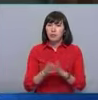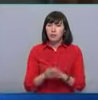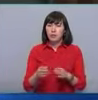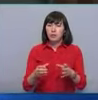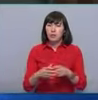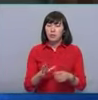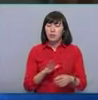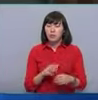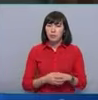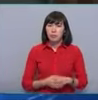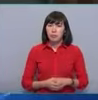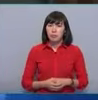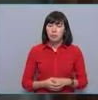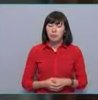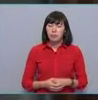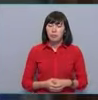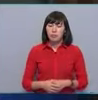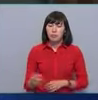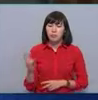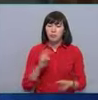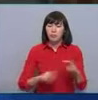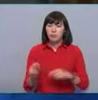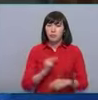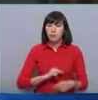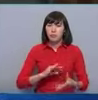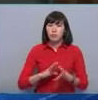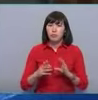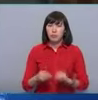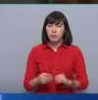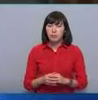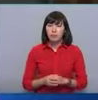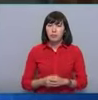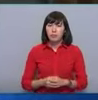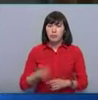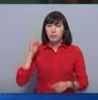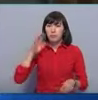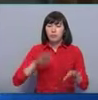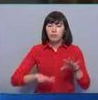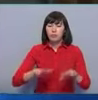құрылған болатын. Шұғыл іздестіру жұмыстарының нәтижесінде күдікті